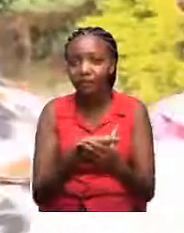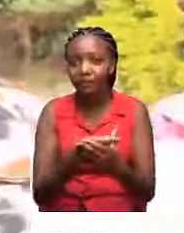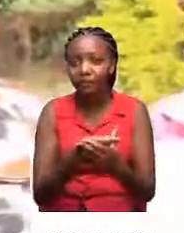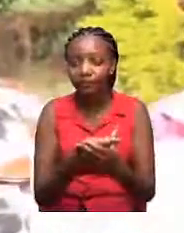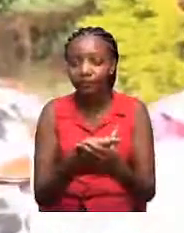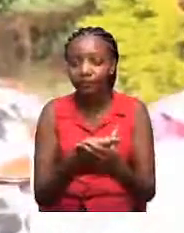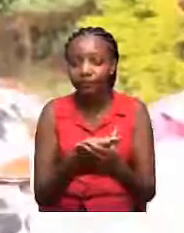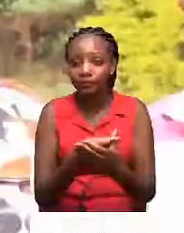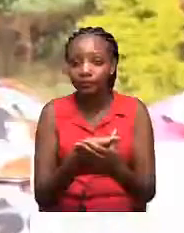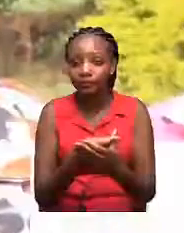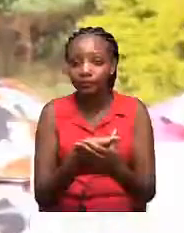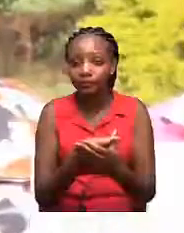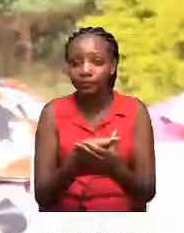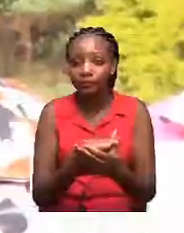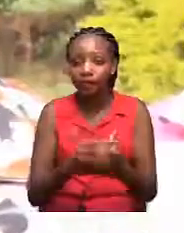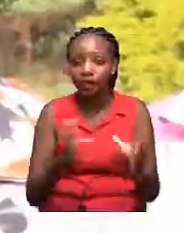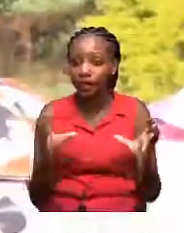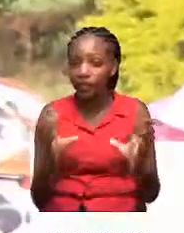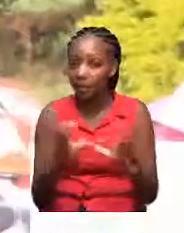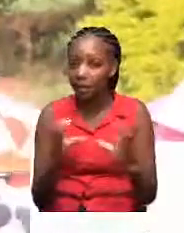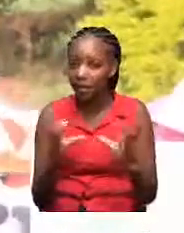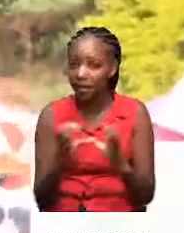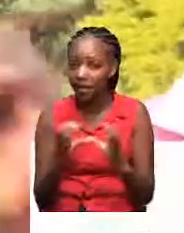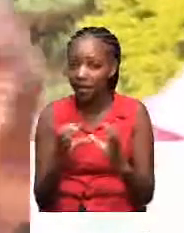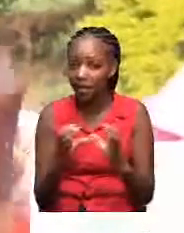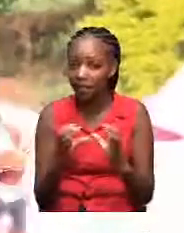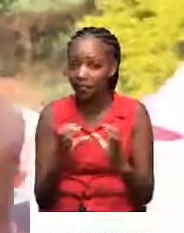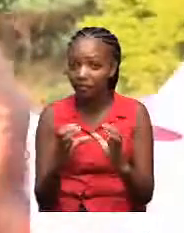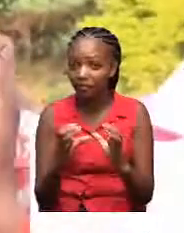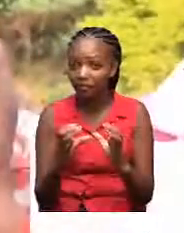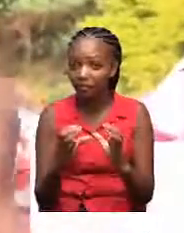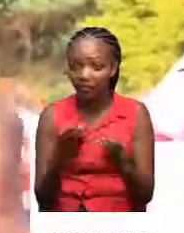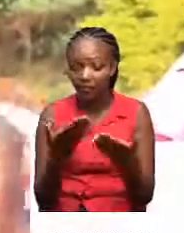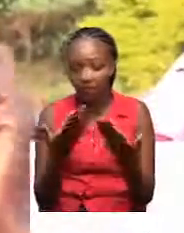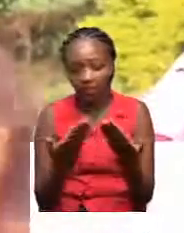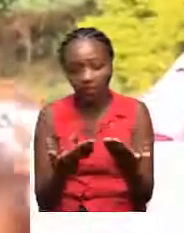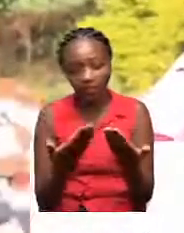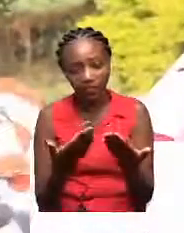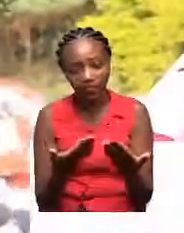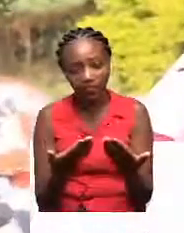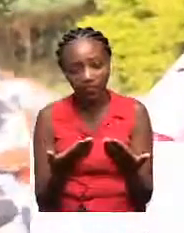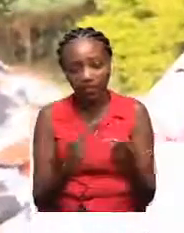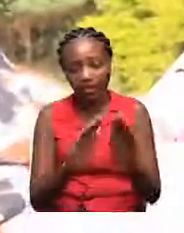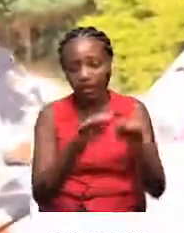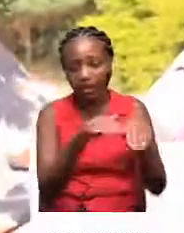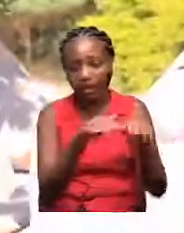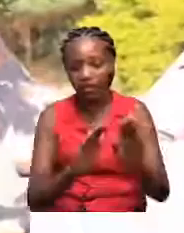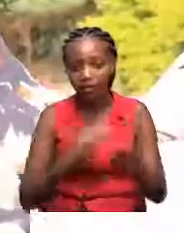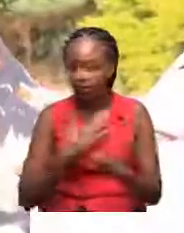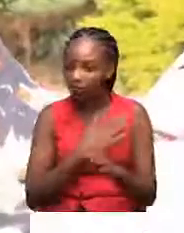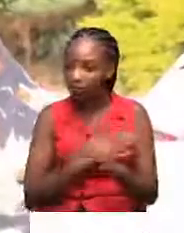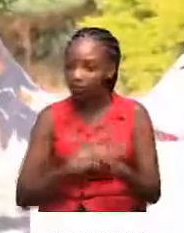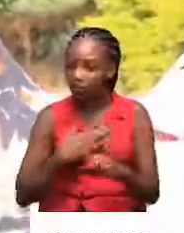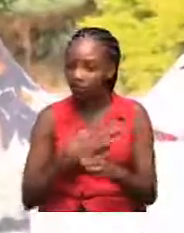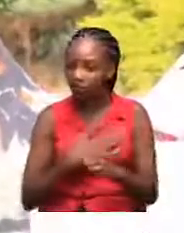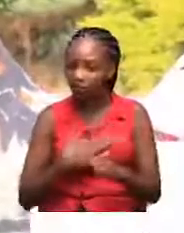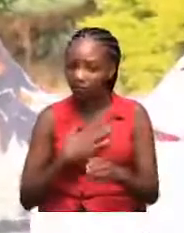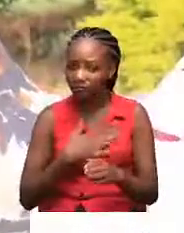familia. Na kwa kampuni nayo, mambo haya ya mazishi. Wao walitusaidia tu